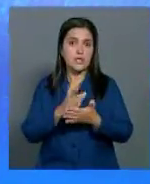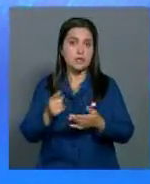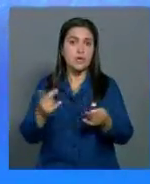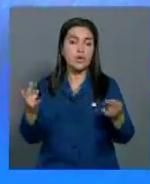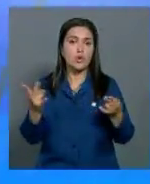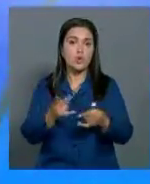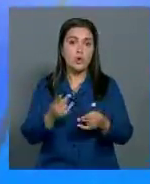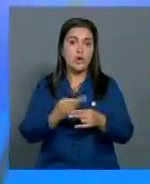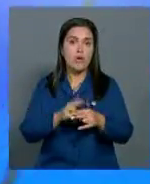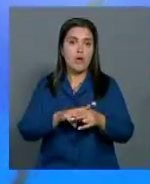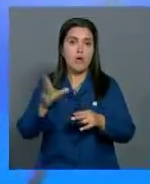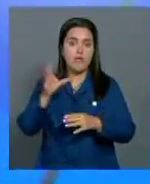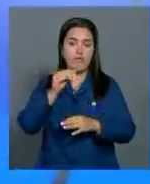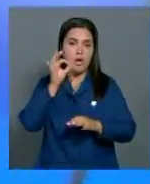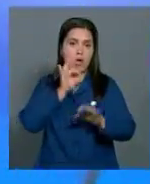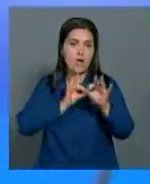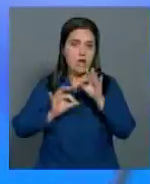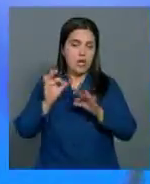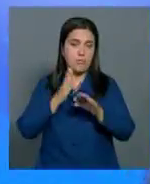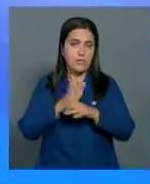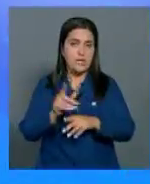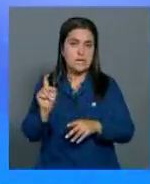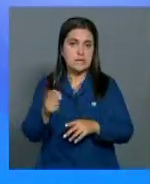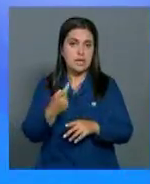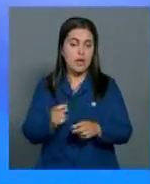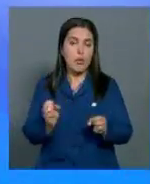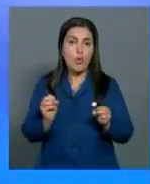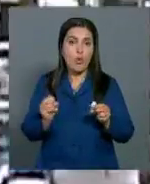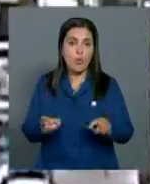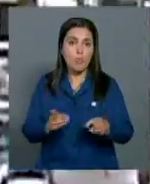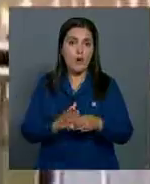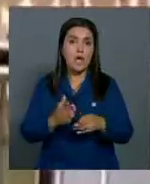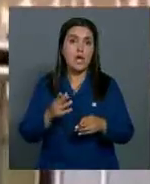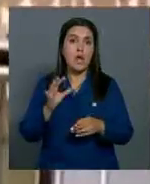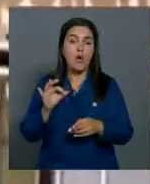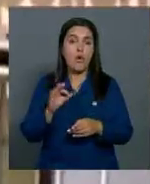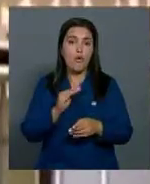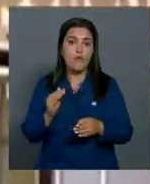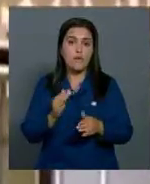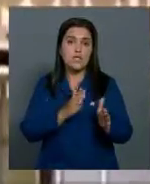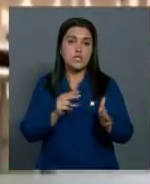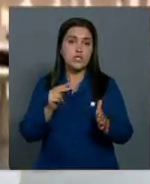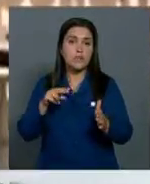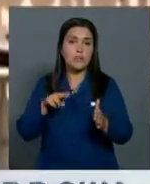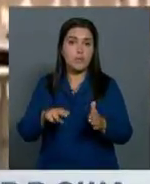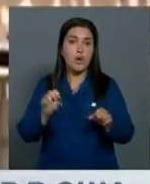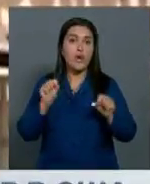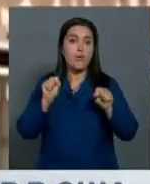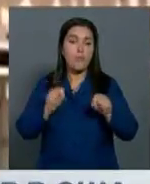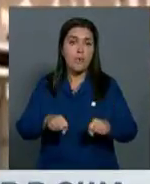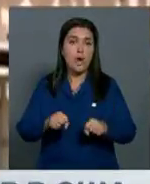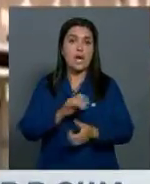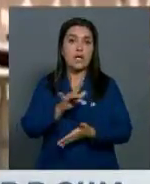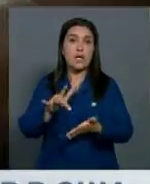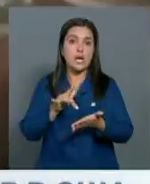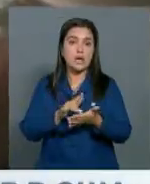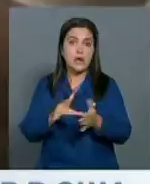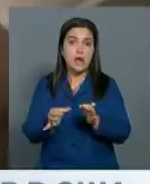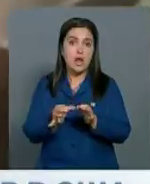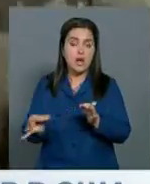меры необходимы, поскольку масштабы проблемы стали угрожающими. Как отмечает агентство Reuters, официальный режим ЧП позволит штатам и